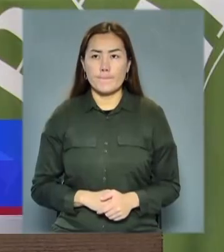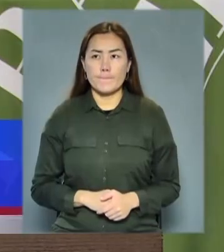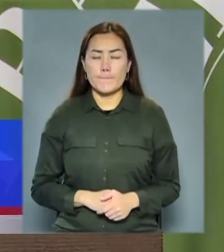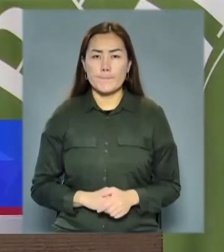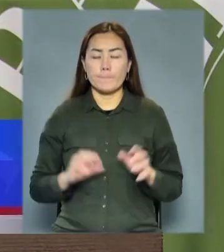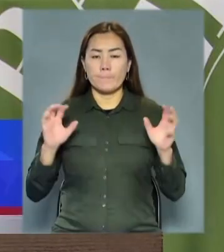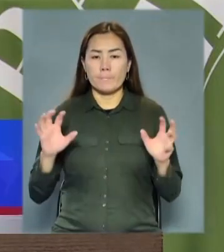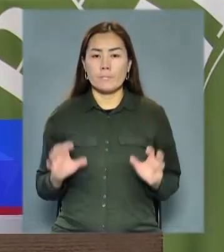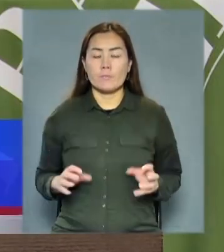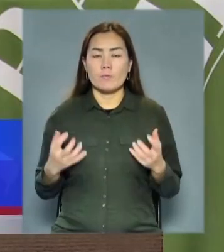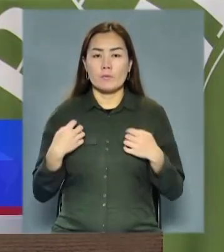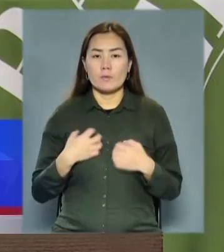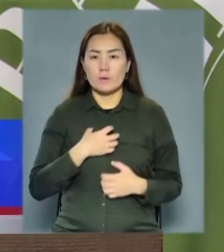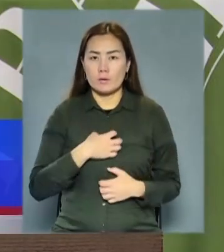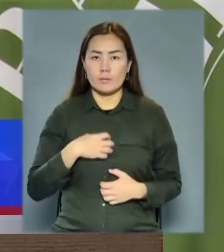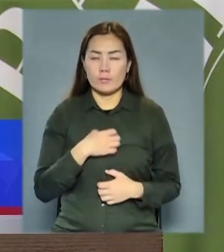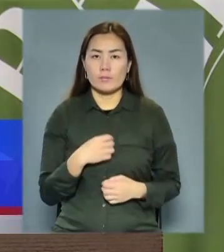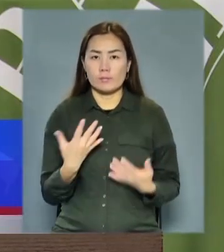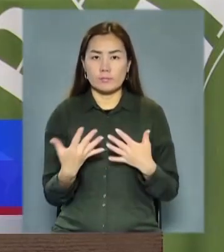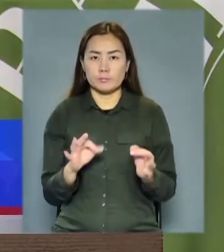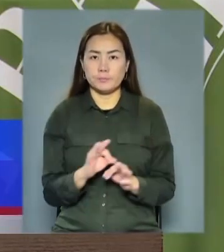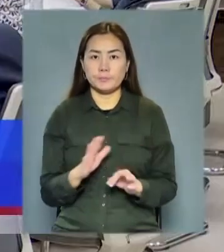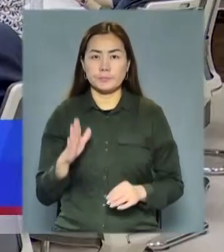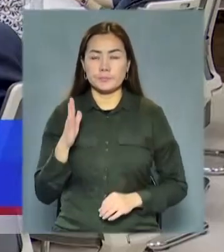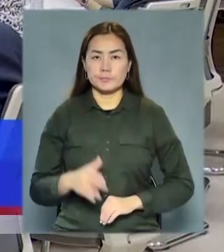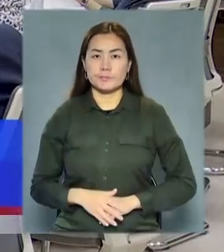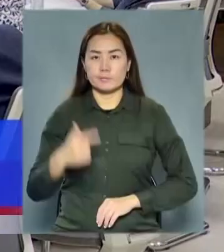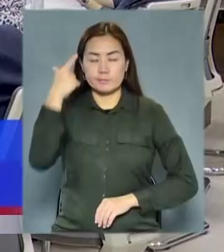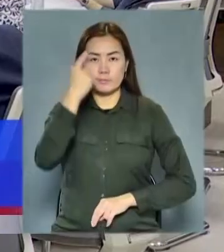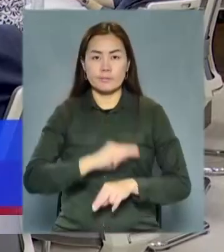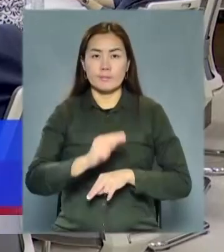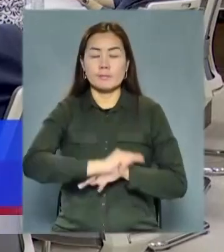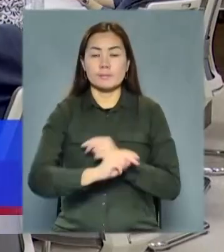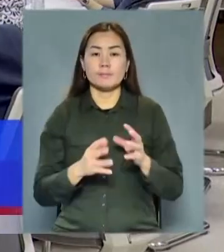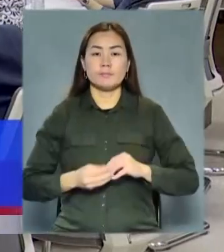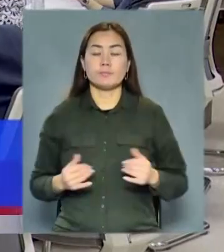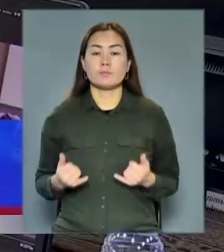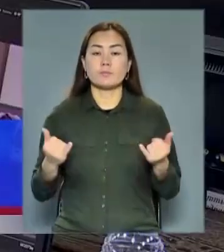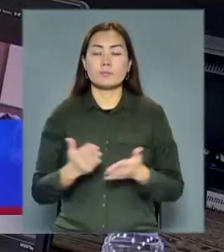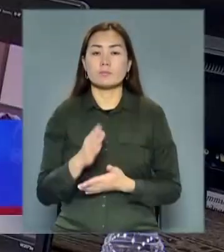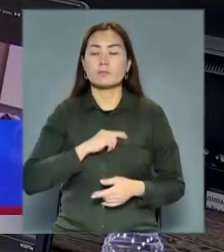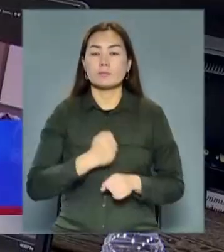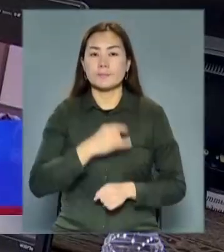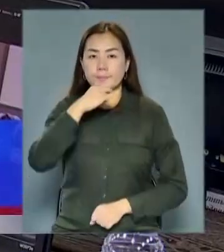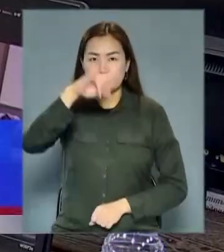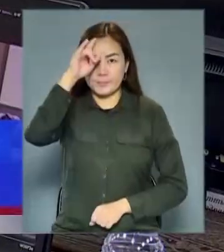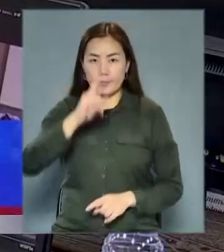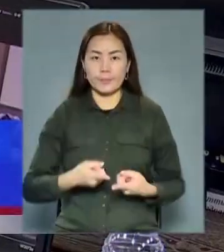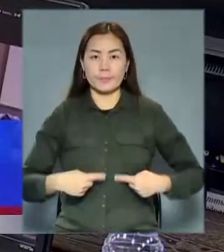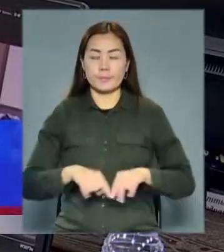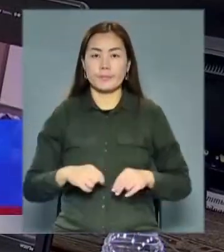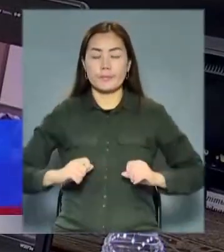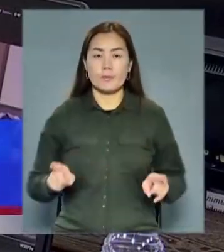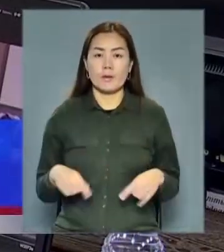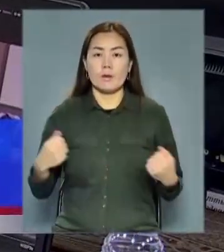үлкен символикалық мағынасы бар оқиға деп айтқым келеді. Білікті педагог, білім беру ісінің құрметті қызметкері, Қазақстан Республикасының